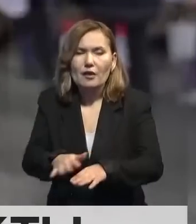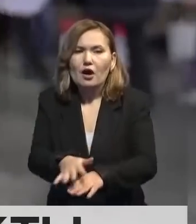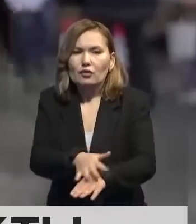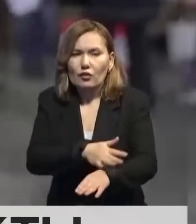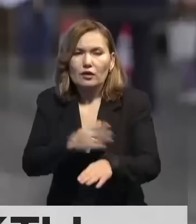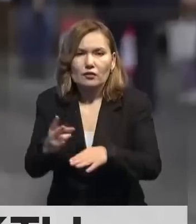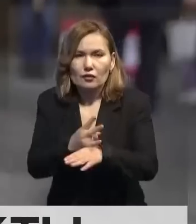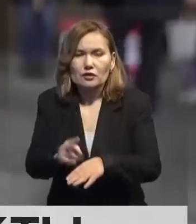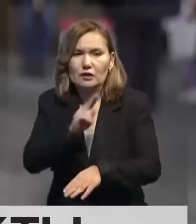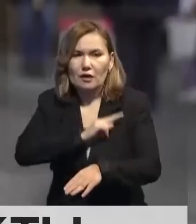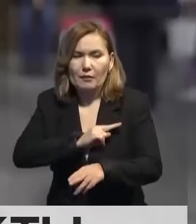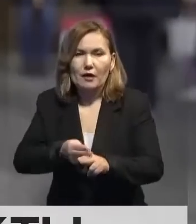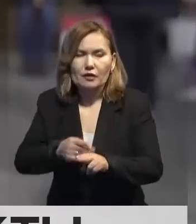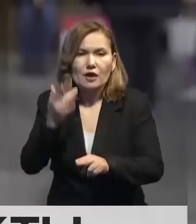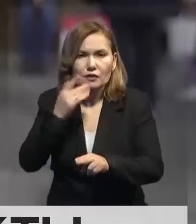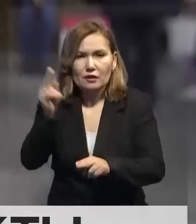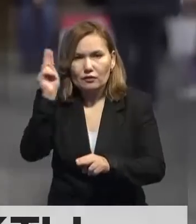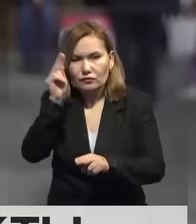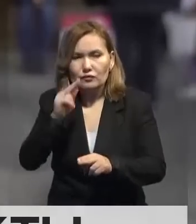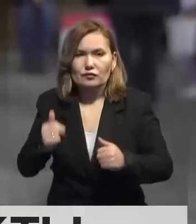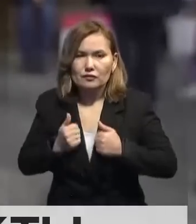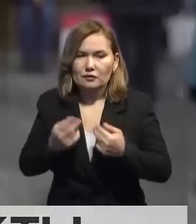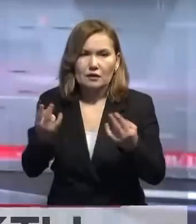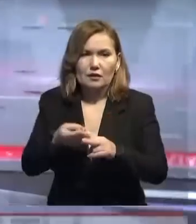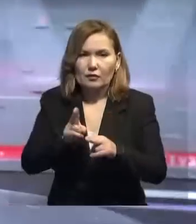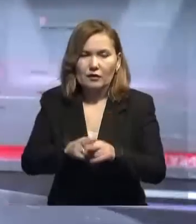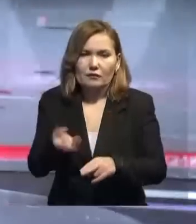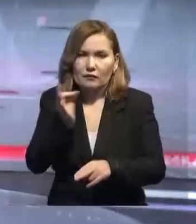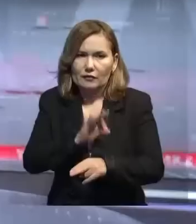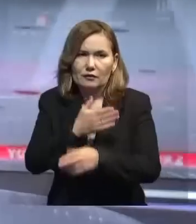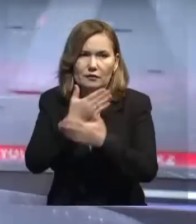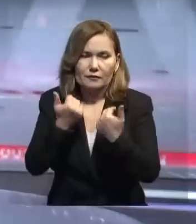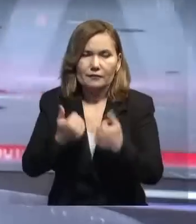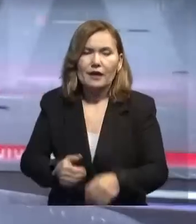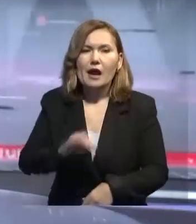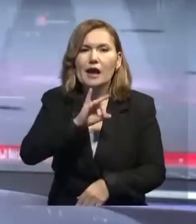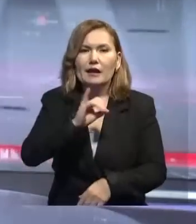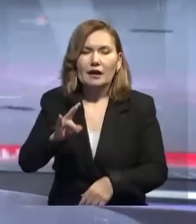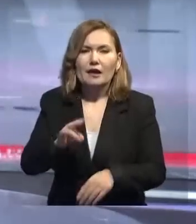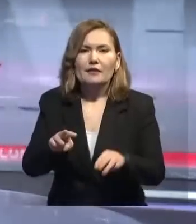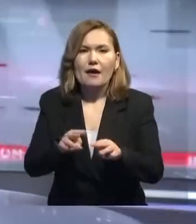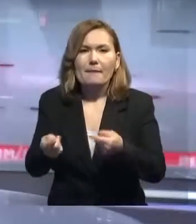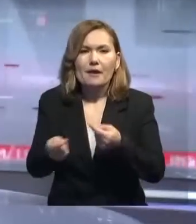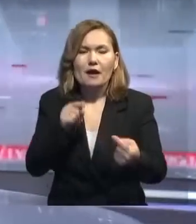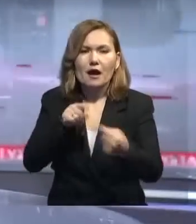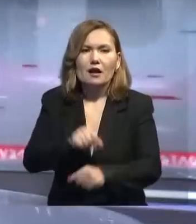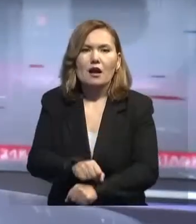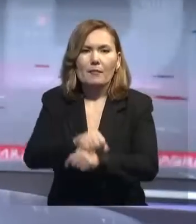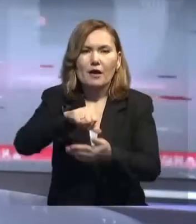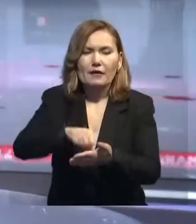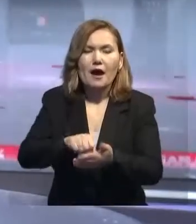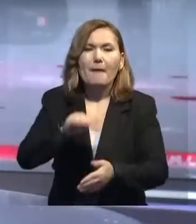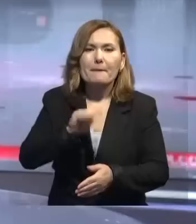ұзақ, оның үстіне үздіксіз оқуың керек. İran'da birlikke karşı şerülerge